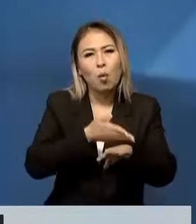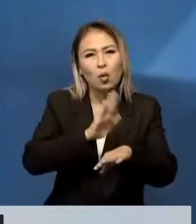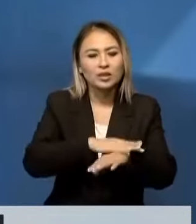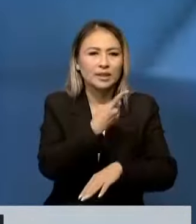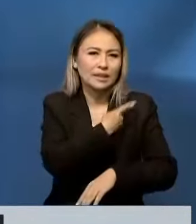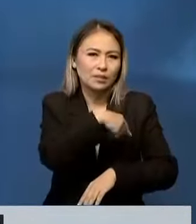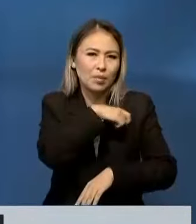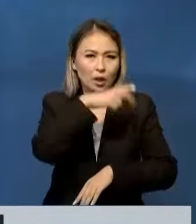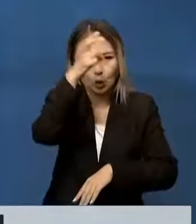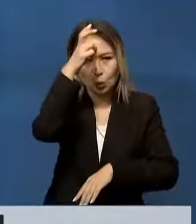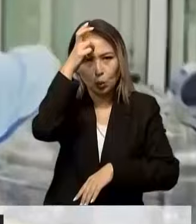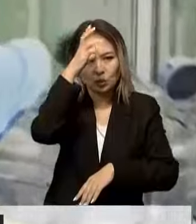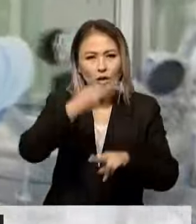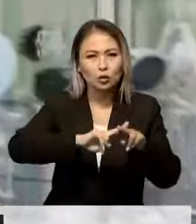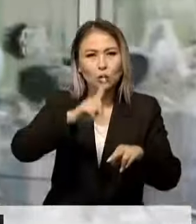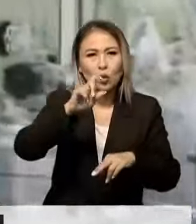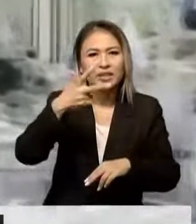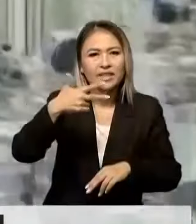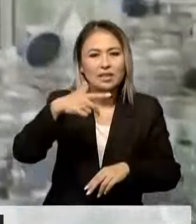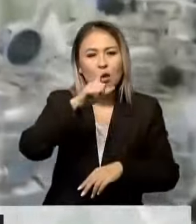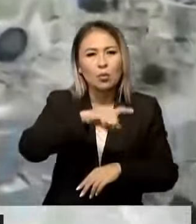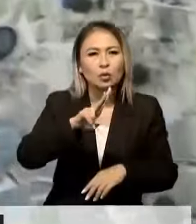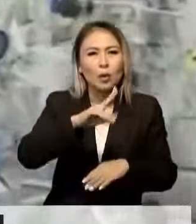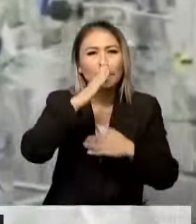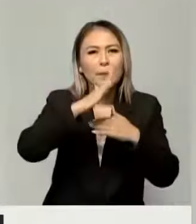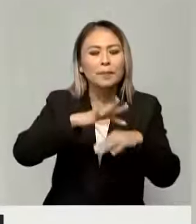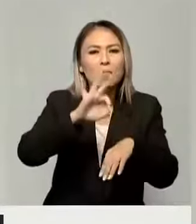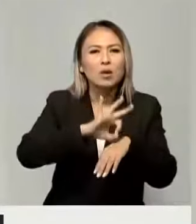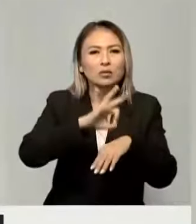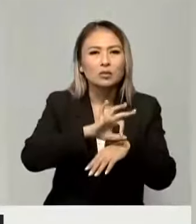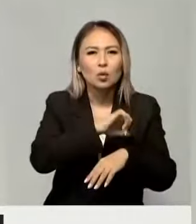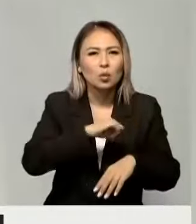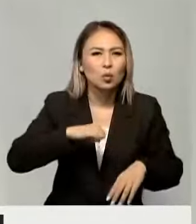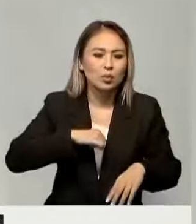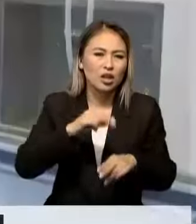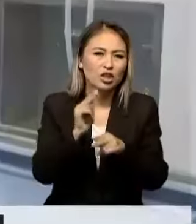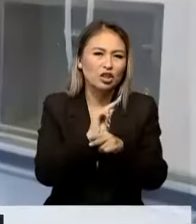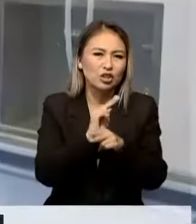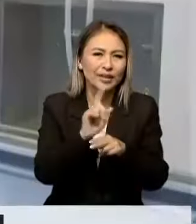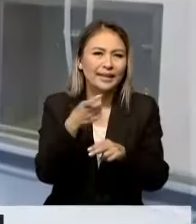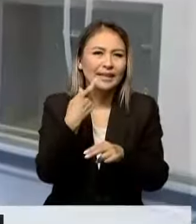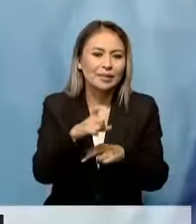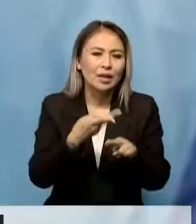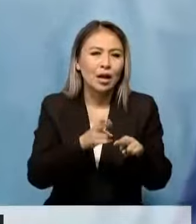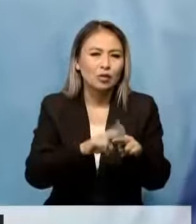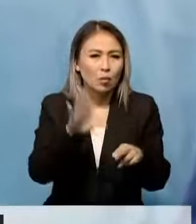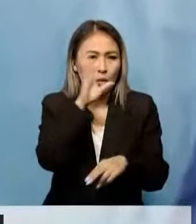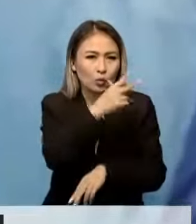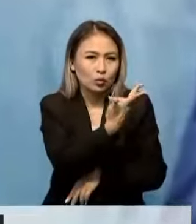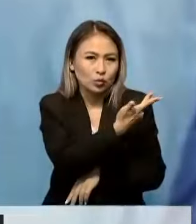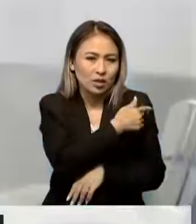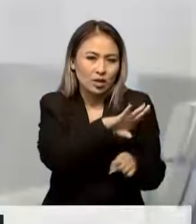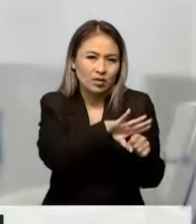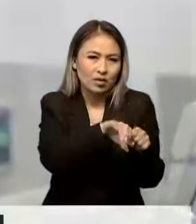около 130 пациентов, которые находятся на ранней стадии заболевания и проходят этап лучевой терапии. Сообщается, что вакцина способна не